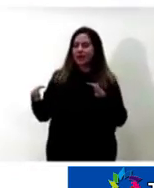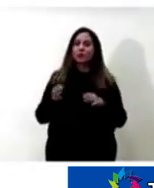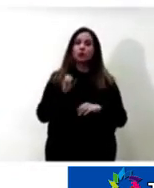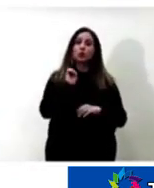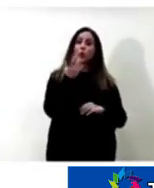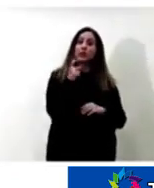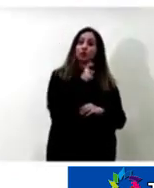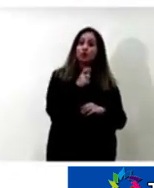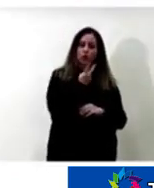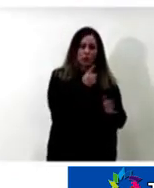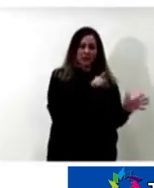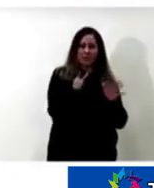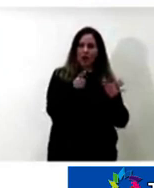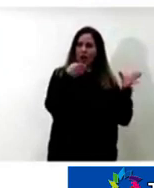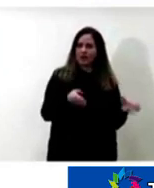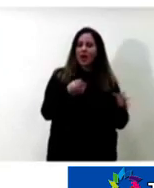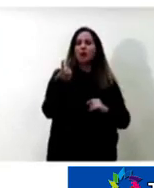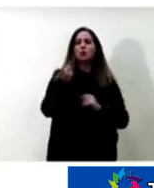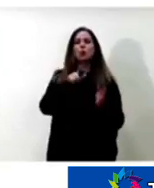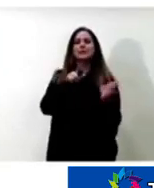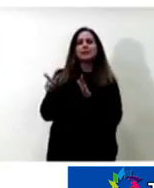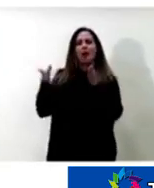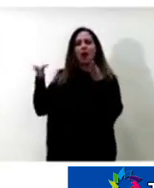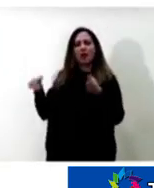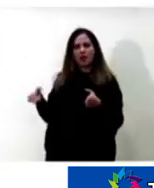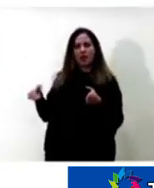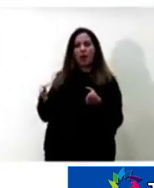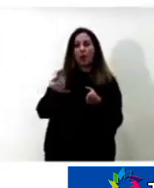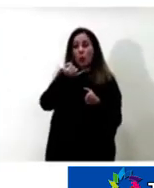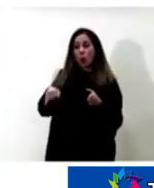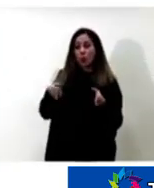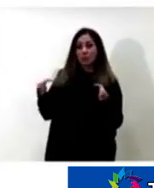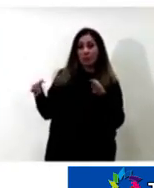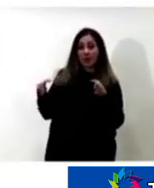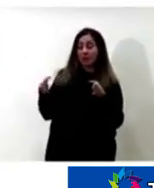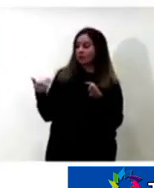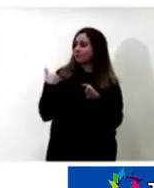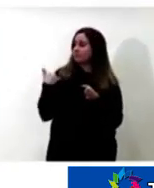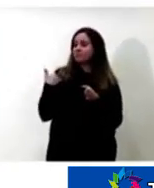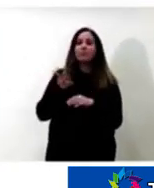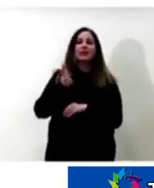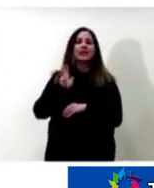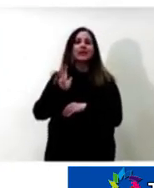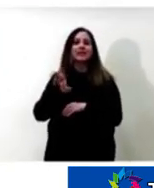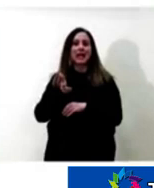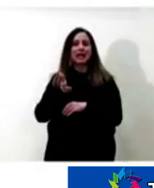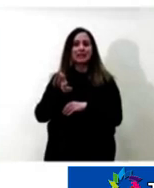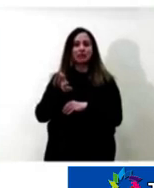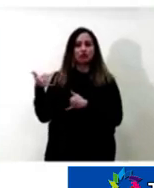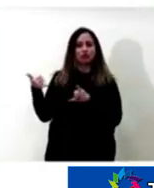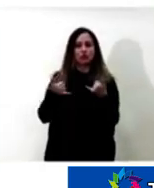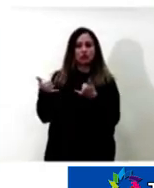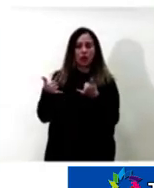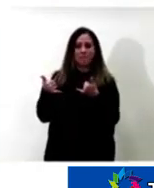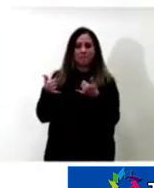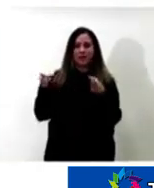ciascuno, l'ultimo che risale ovviamente al 13 dicembre con la seconda metà di novembre, che